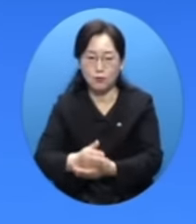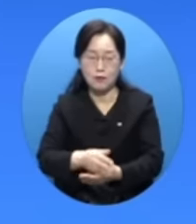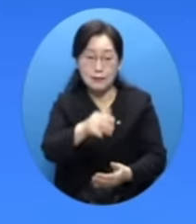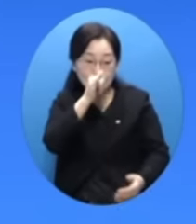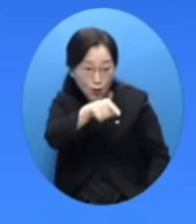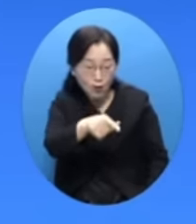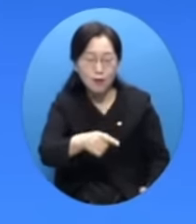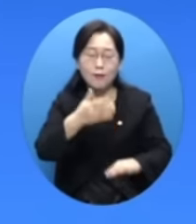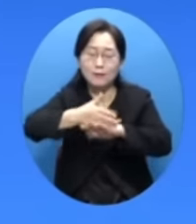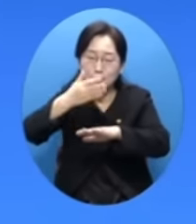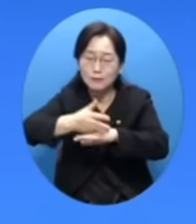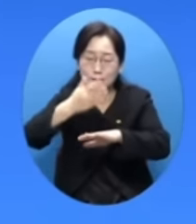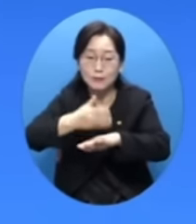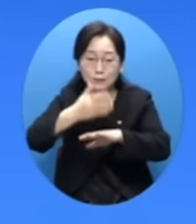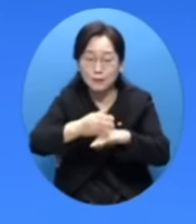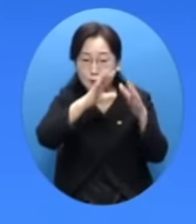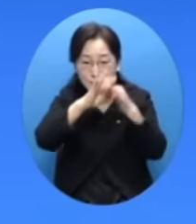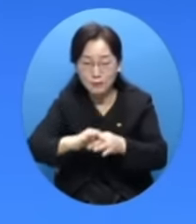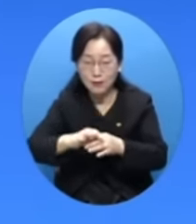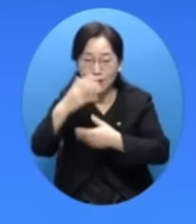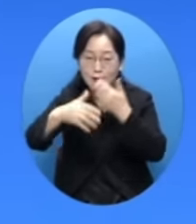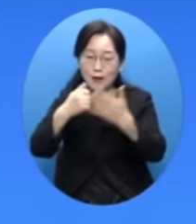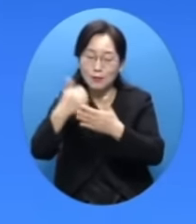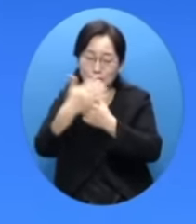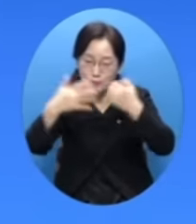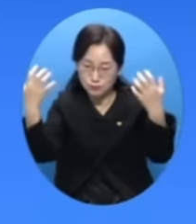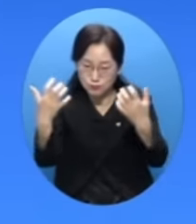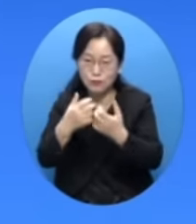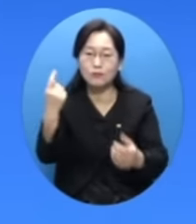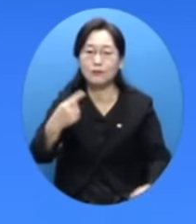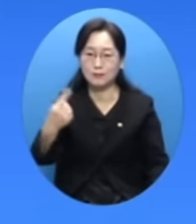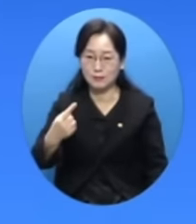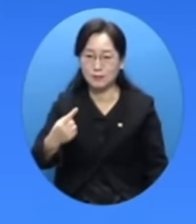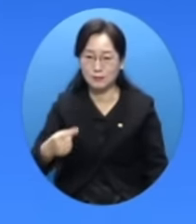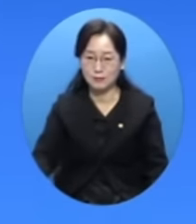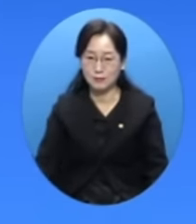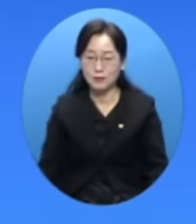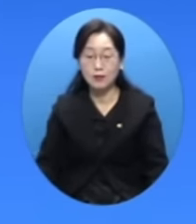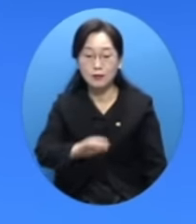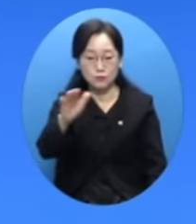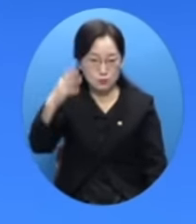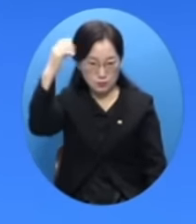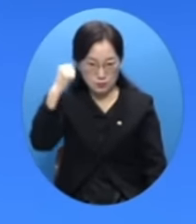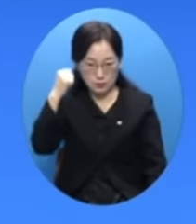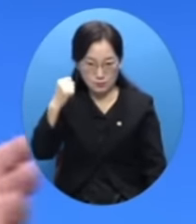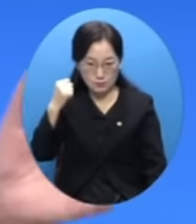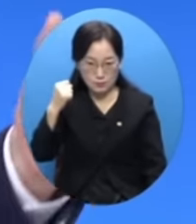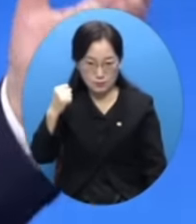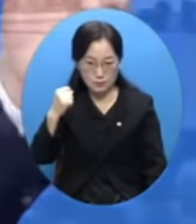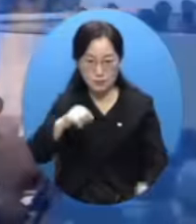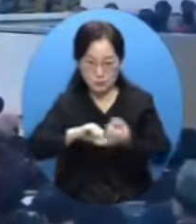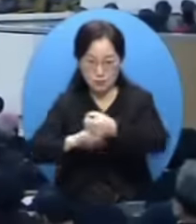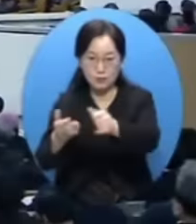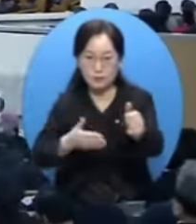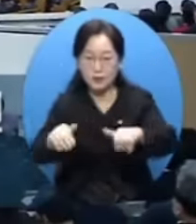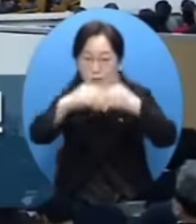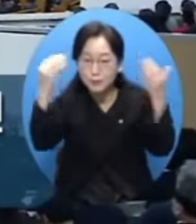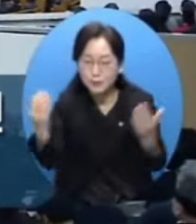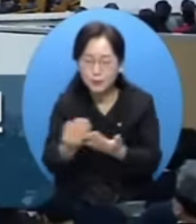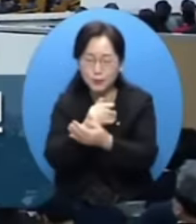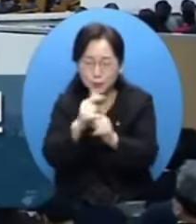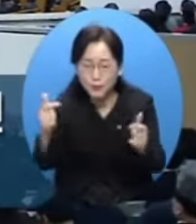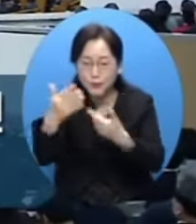또 감사할 때 하나님의 풍성한 은혜가 임하게 될 것입니다. 우린 기억해야 됩니다. 모든 것이 하나님의